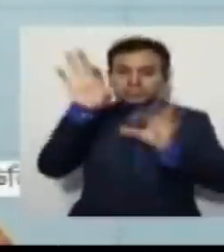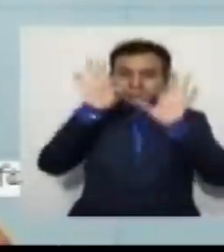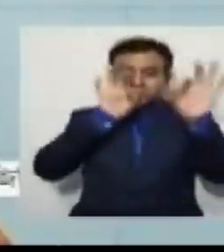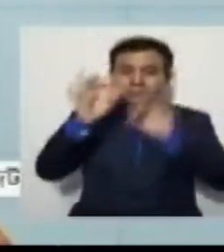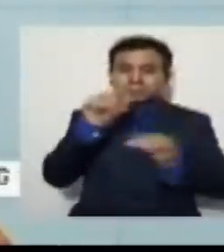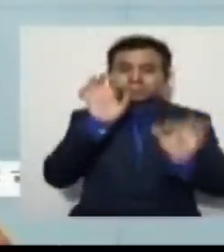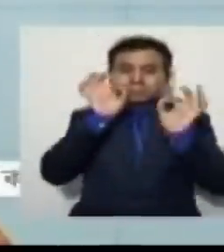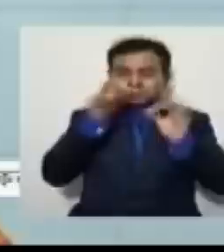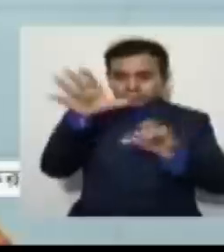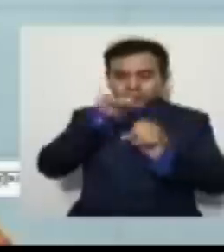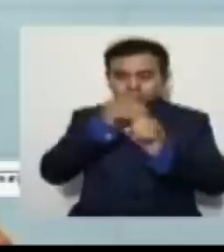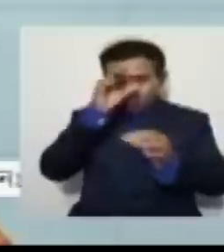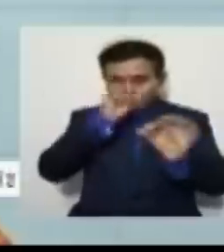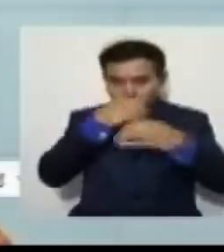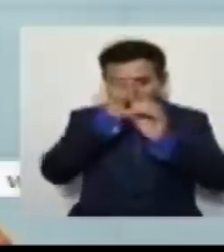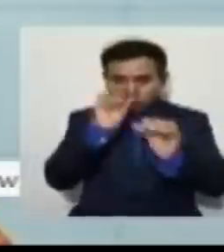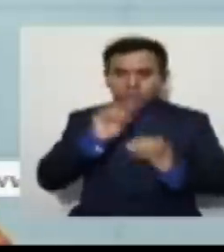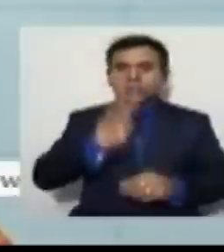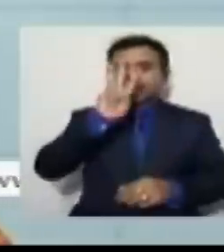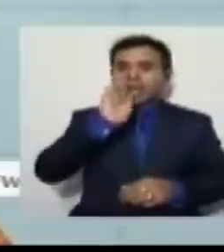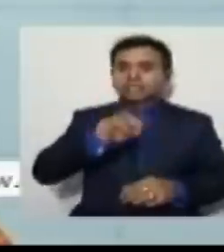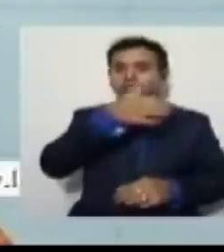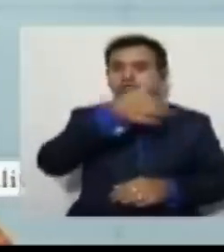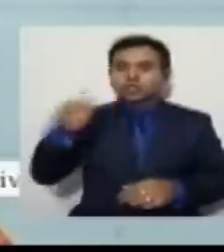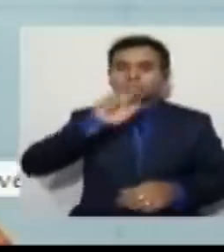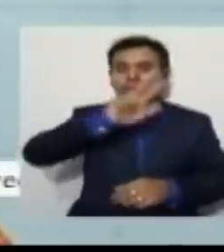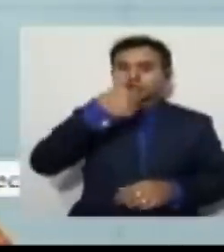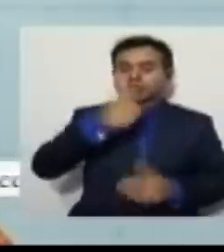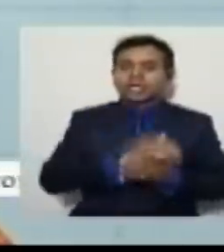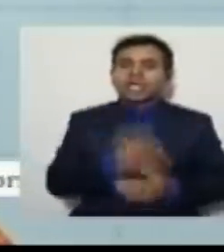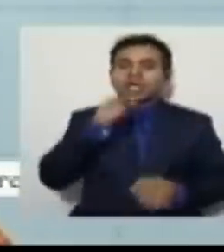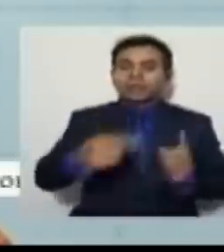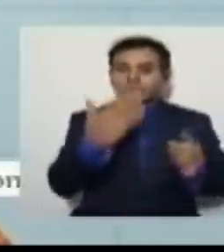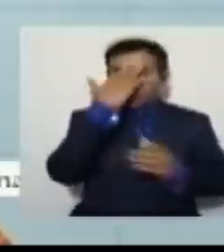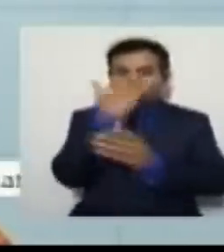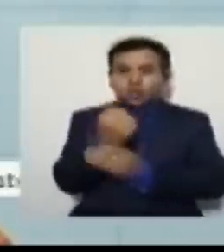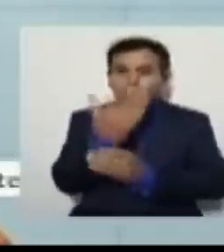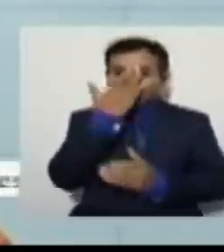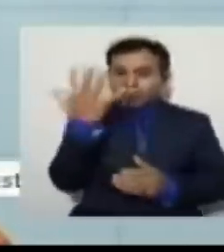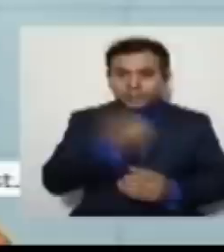এবং 24 ঘন্টায় শনাক্ত হয়েছে 503 জন। এ পর্যন্ত শনাক্ত